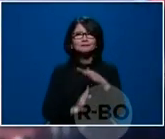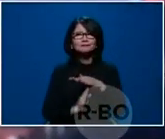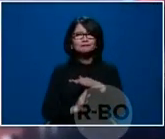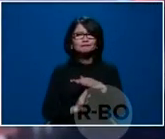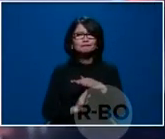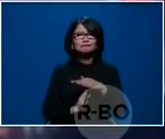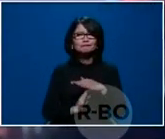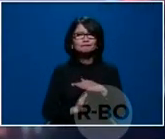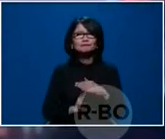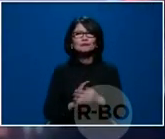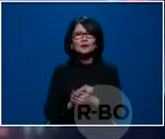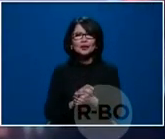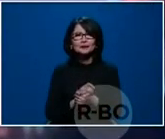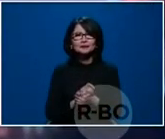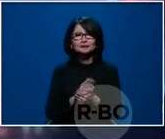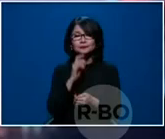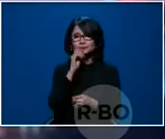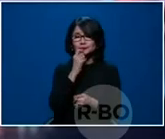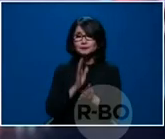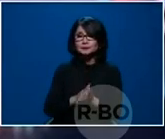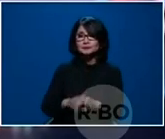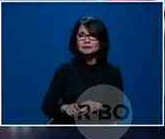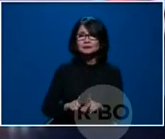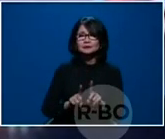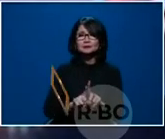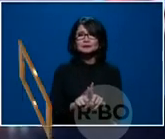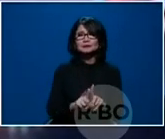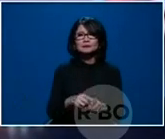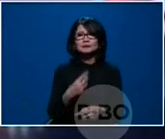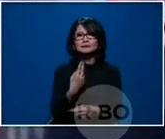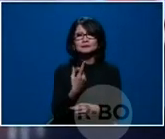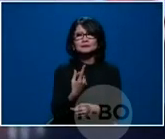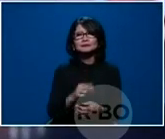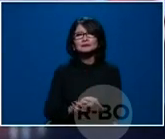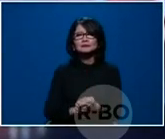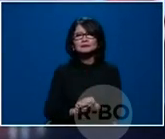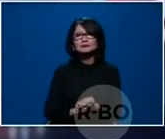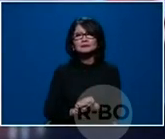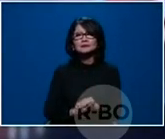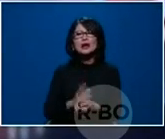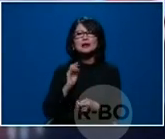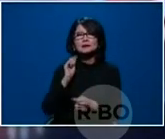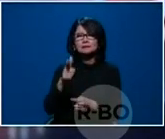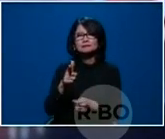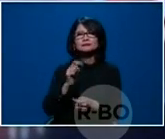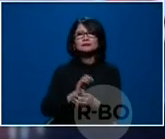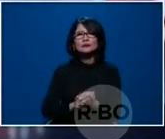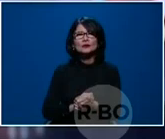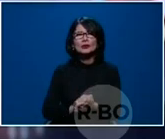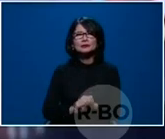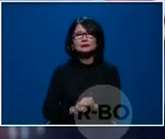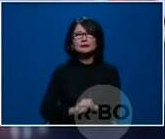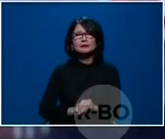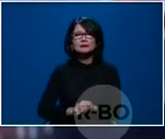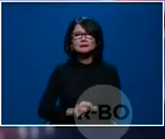Baiklah tadi tanggapan dari paslon 1 mengakhiri putaran pertama kita akan lanjut saya tidak akan